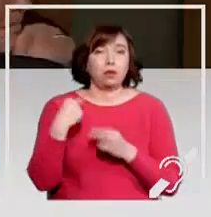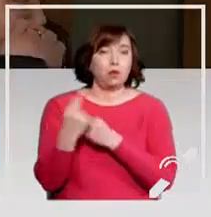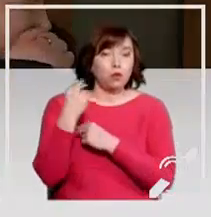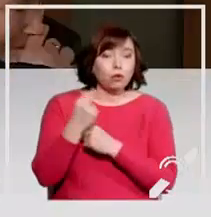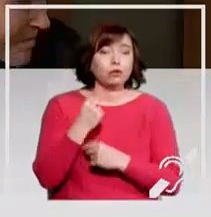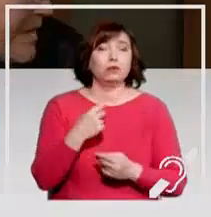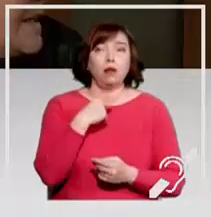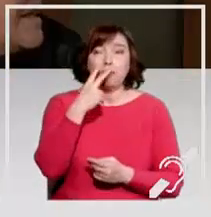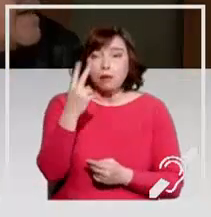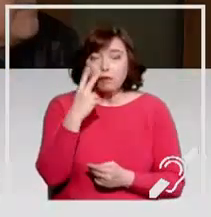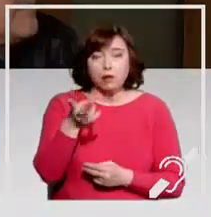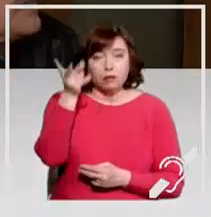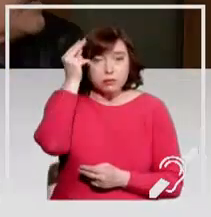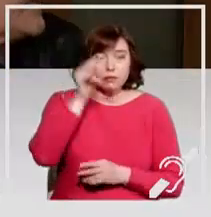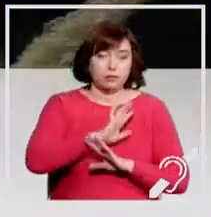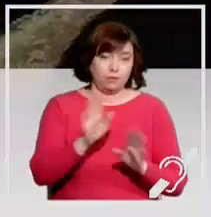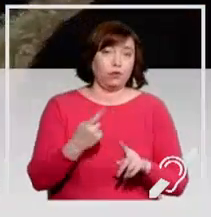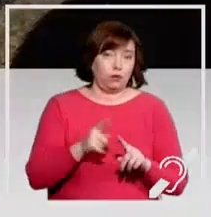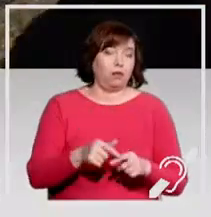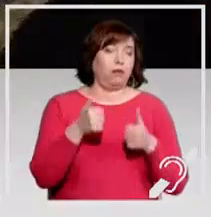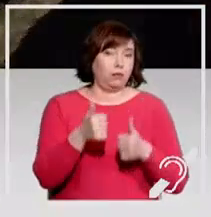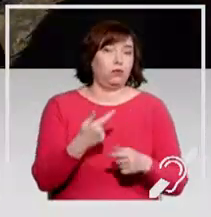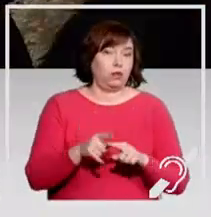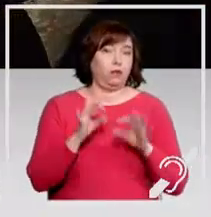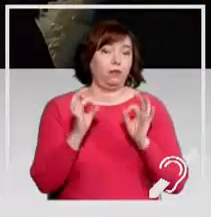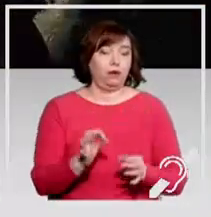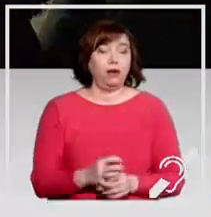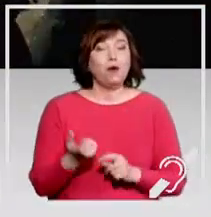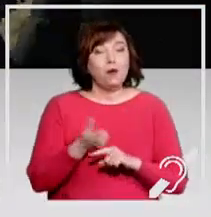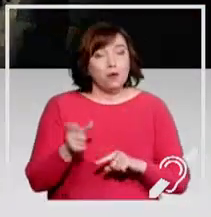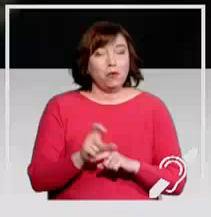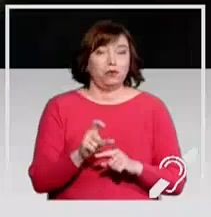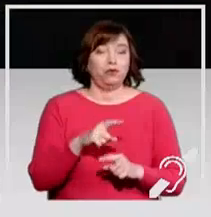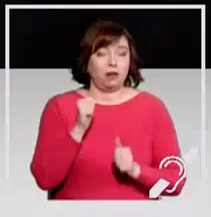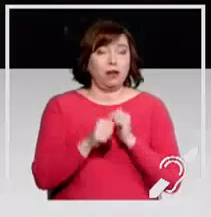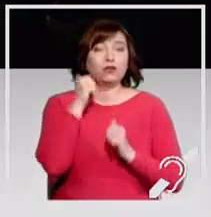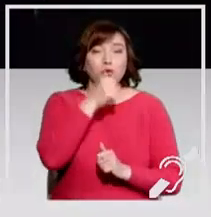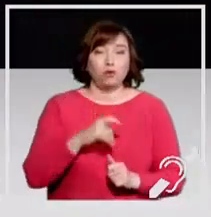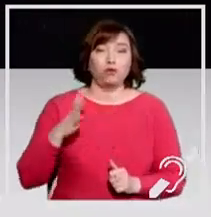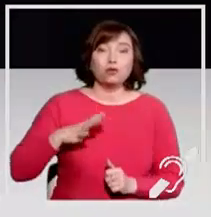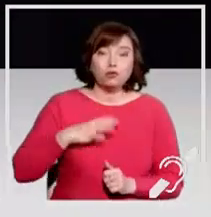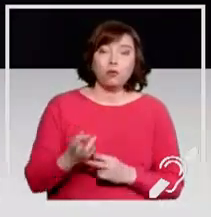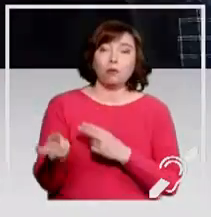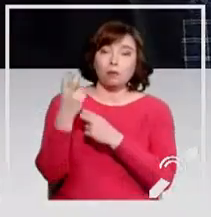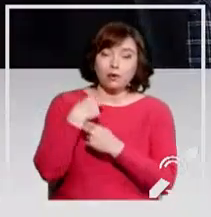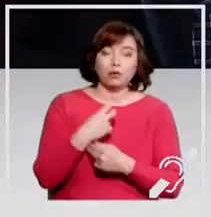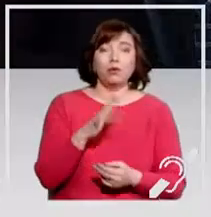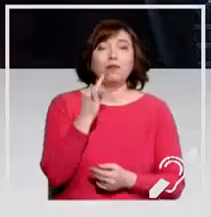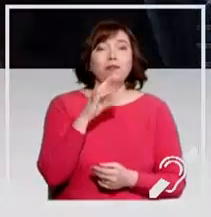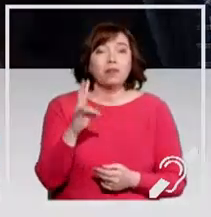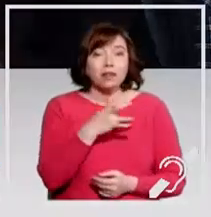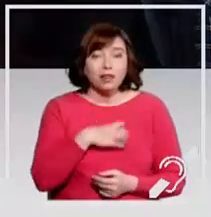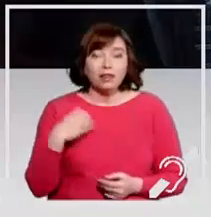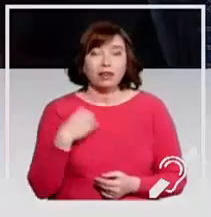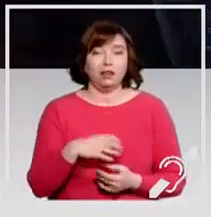așa am văzut, e frumos, e bine. Emoțiile sunt mari. Așteptăm colindători ca în tot anul, ne vin, finuții, cuplașii care